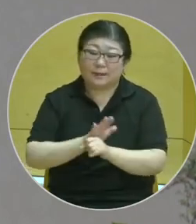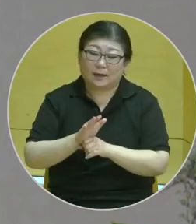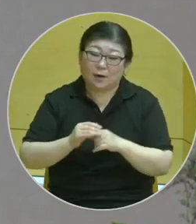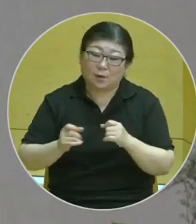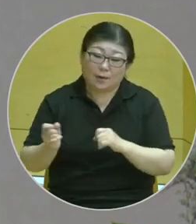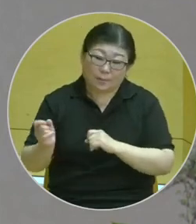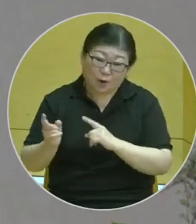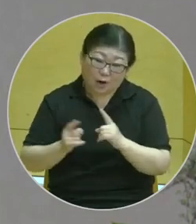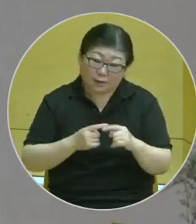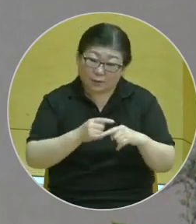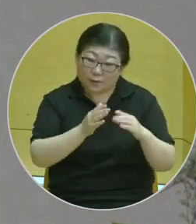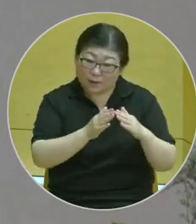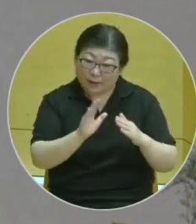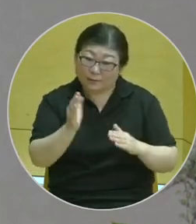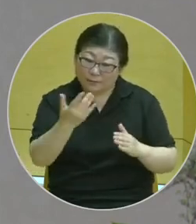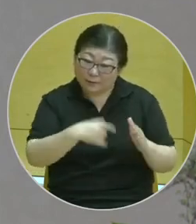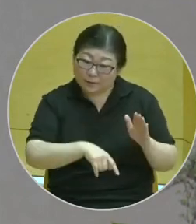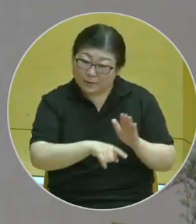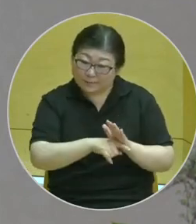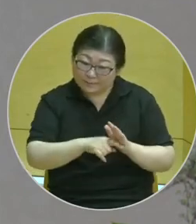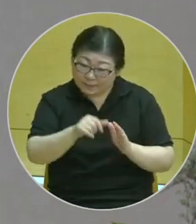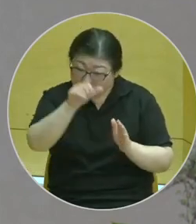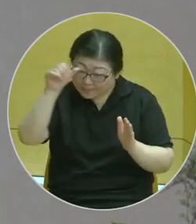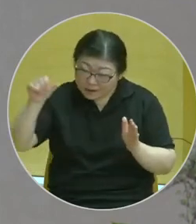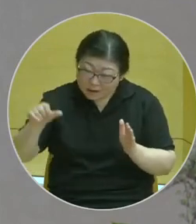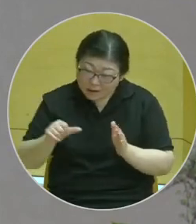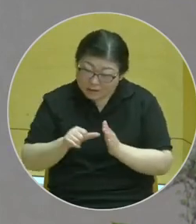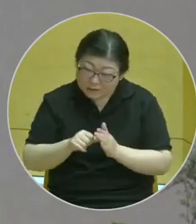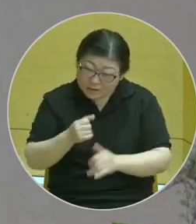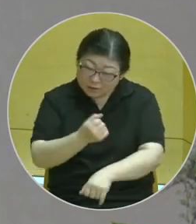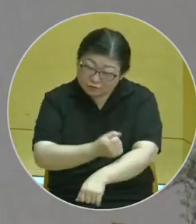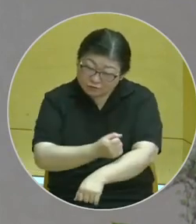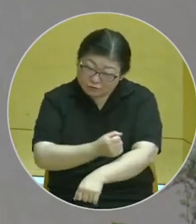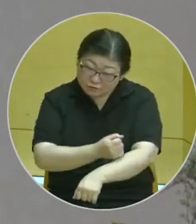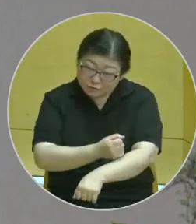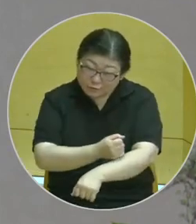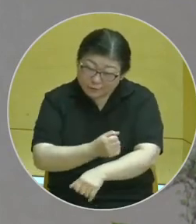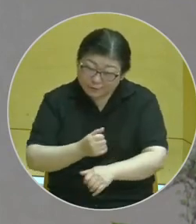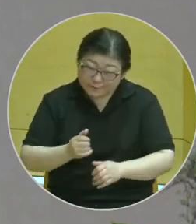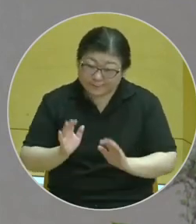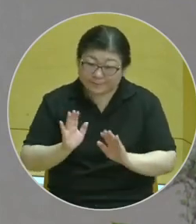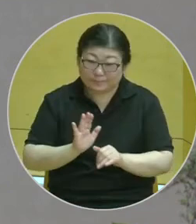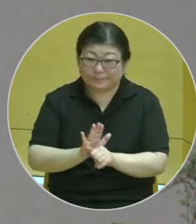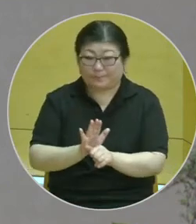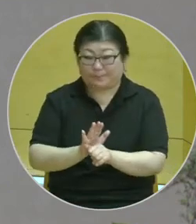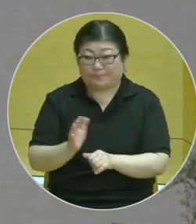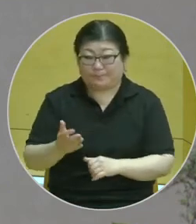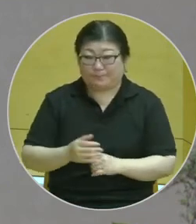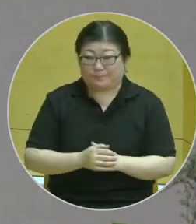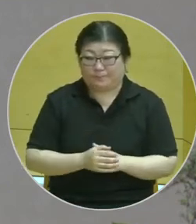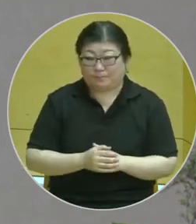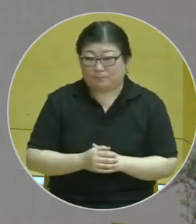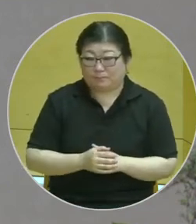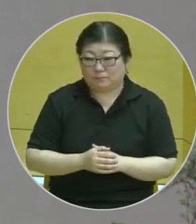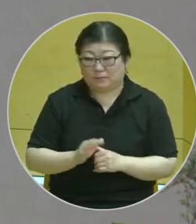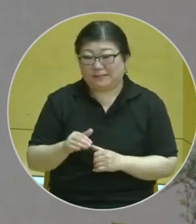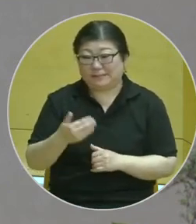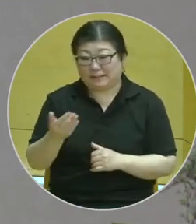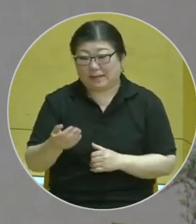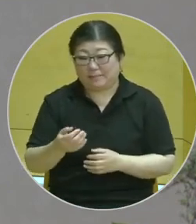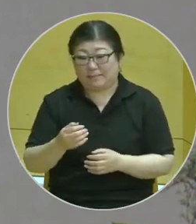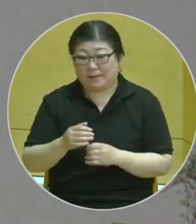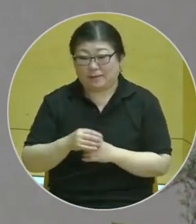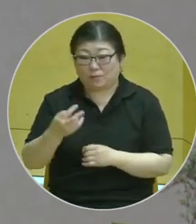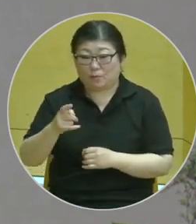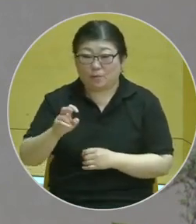교회 공동체가 되도록 그 일평생을 다해서 그는 그 일에 매진 합니다 그 다음에 그가 고백한 것이